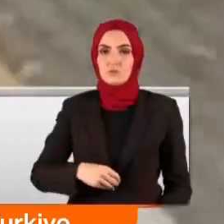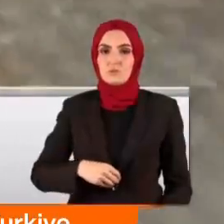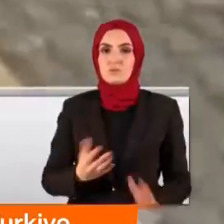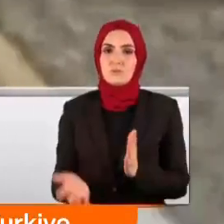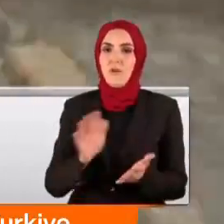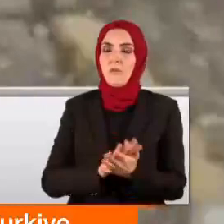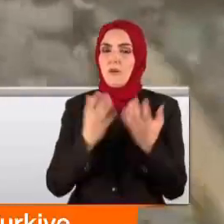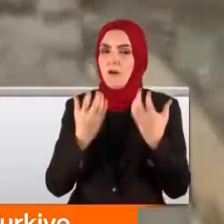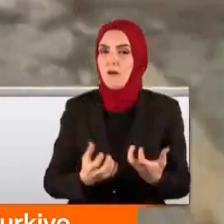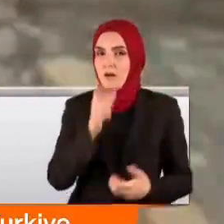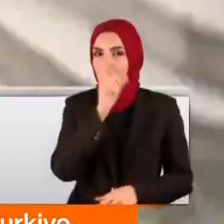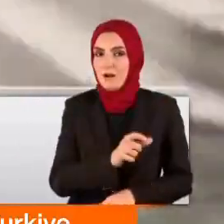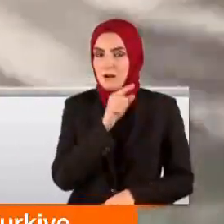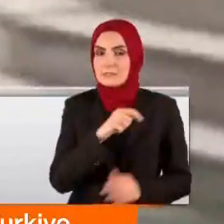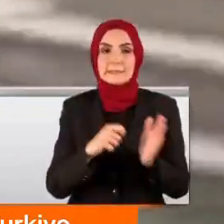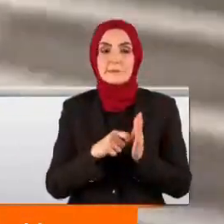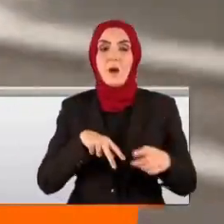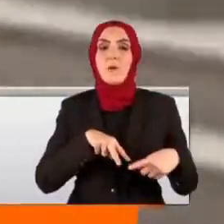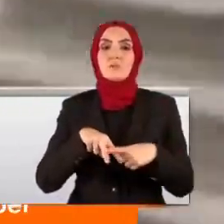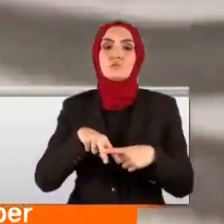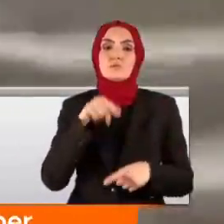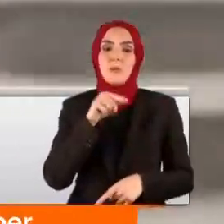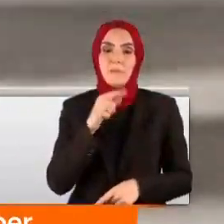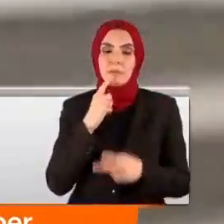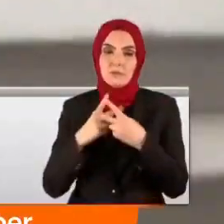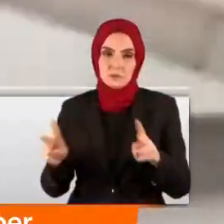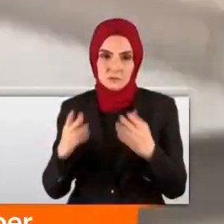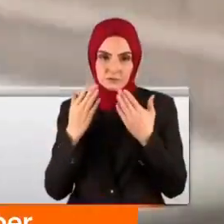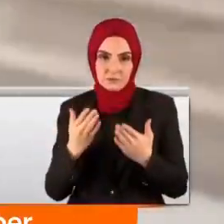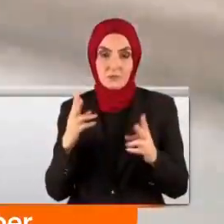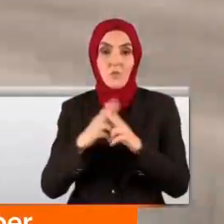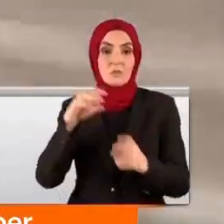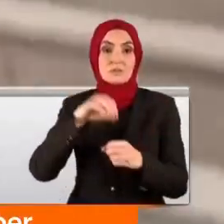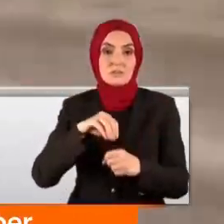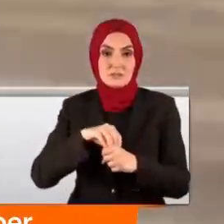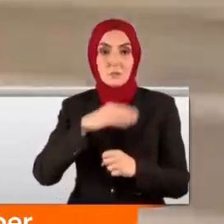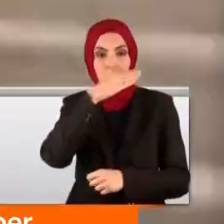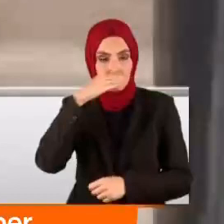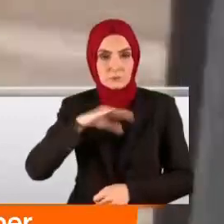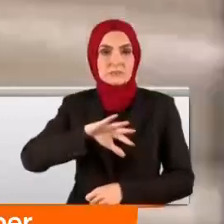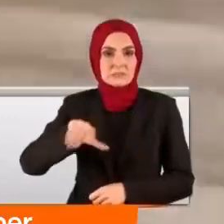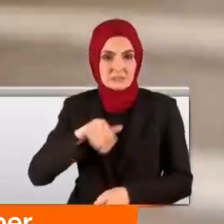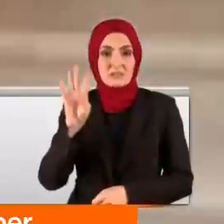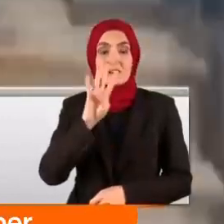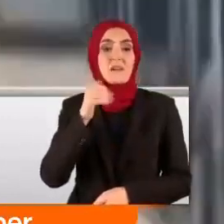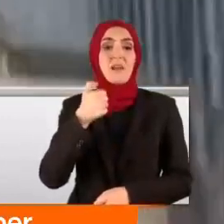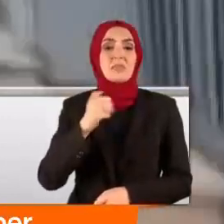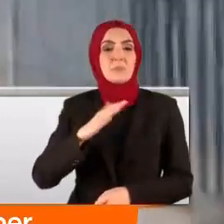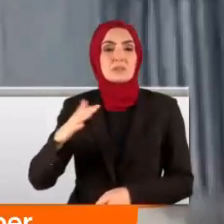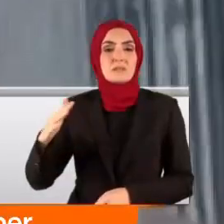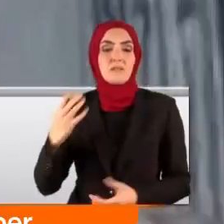adının Abdülsemet Karataş olduğu açıklandı. Polise uyuşturucudan hırsızlığa hakkında 46 suç kaydı vardı.